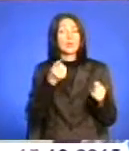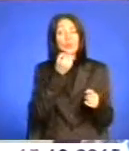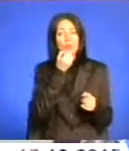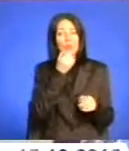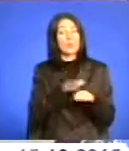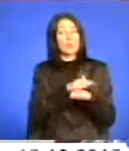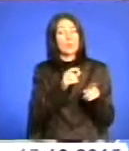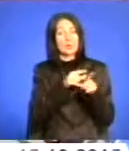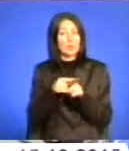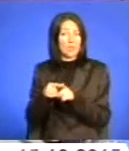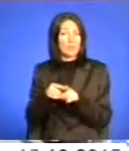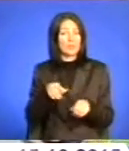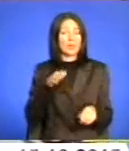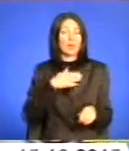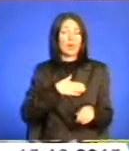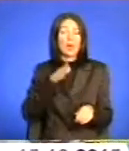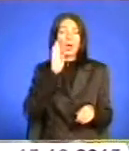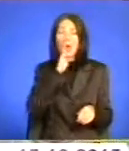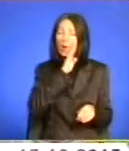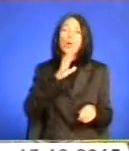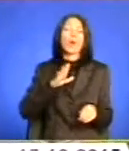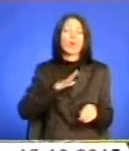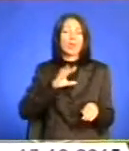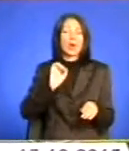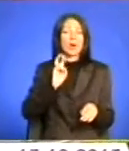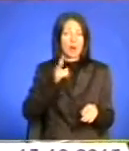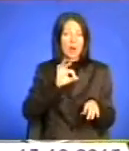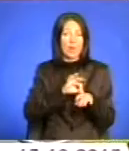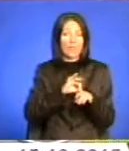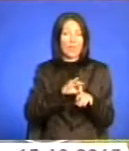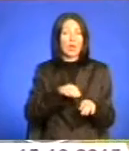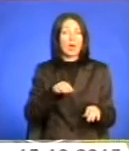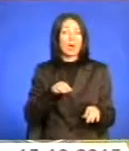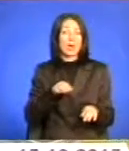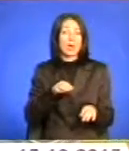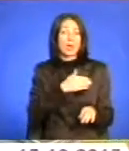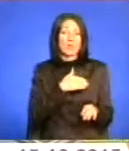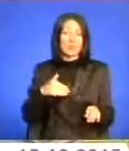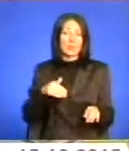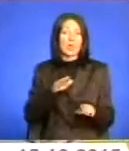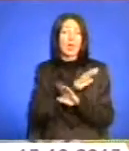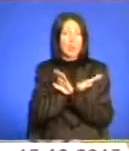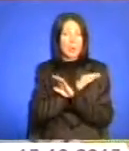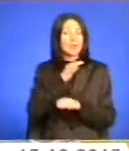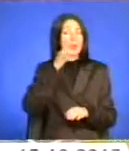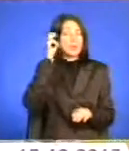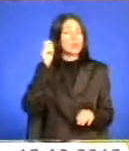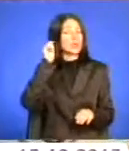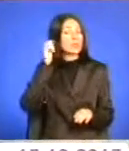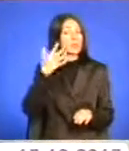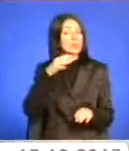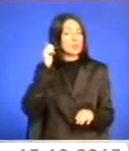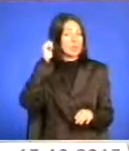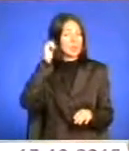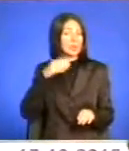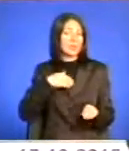пережила велику страшну недугу – рак молочної залози і померла дуже в ранньому віці 50 років. І я